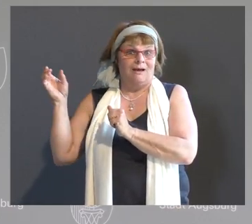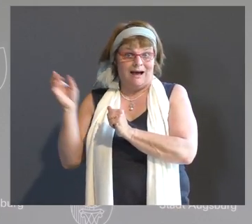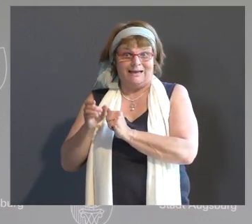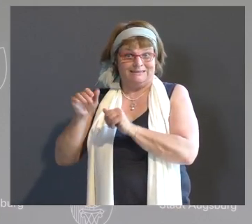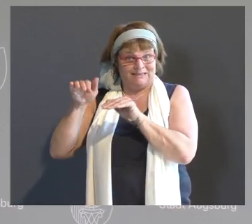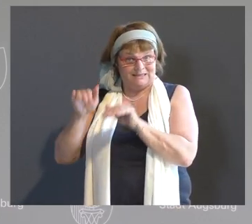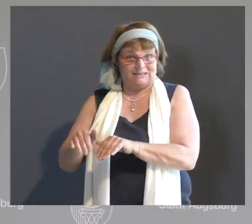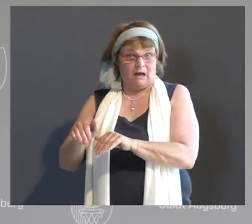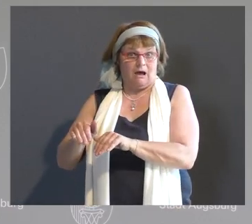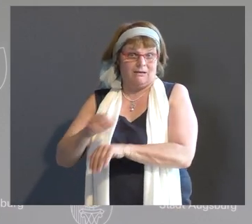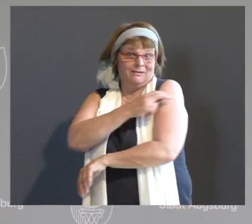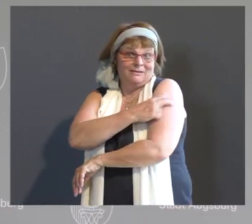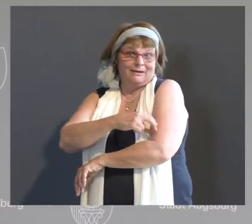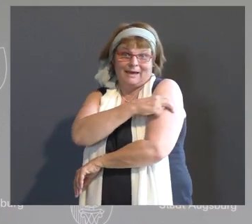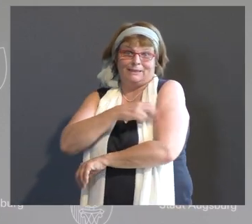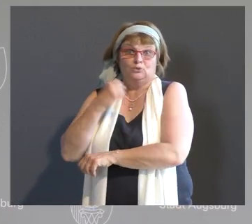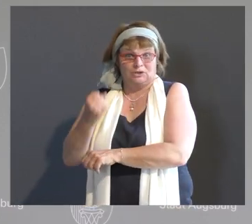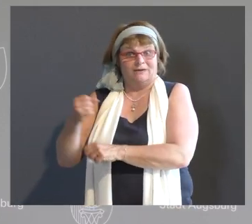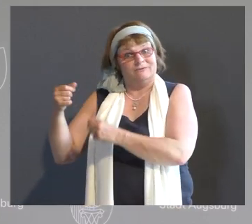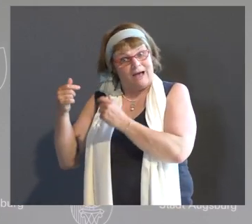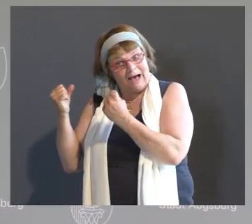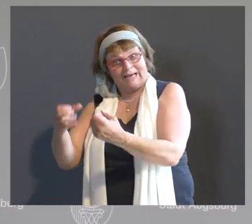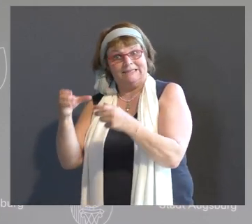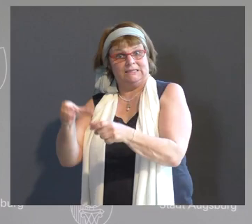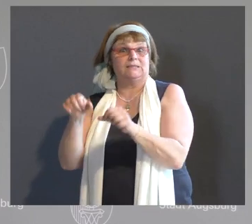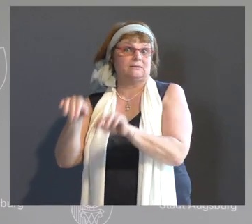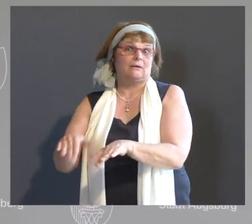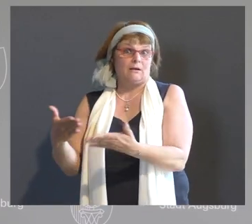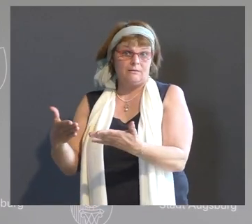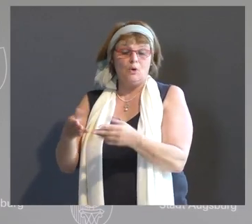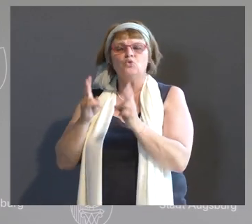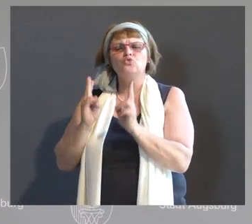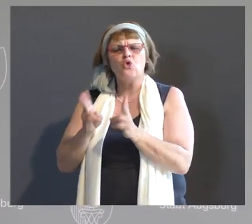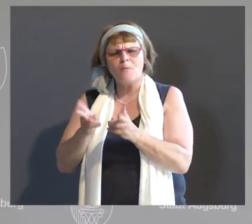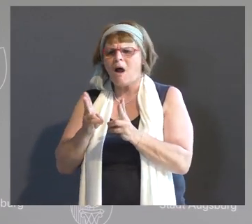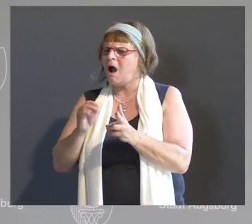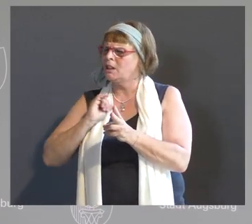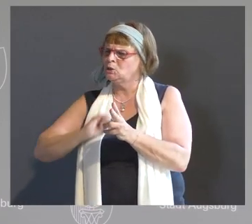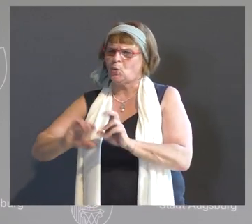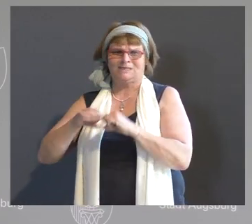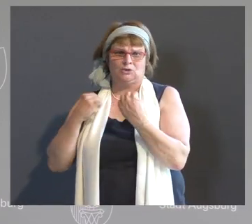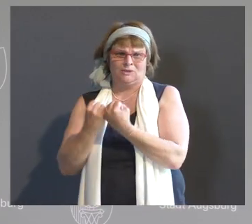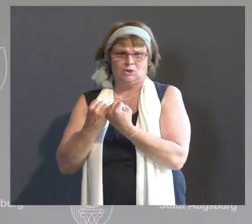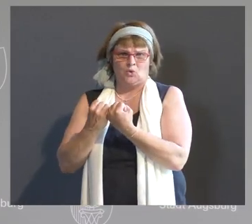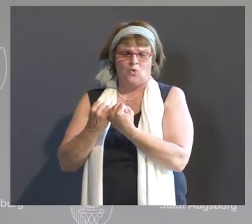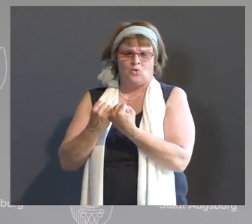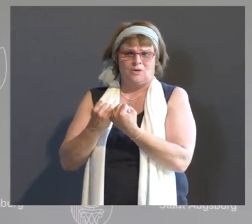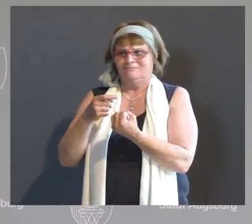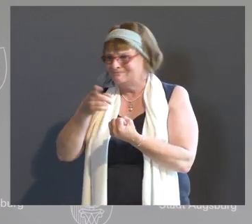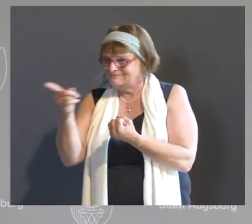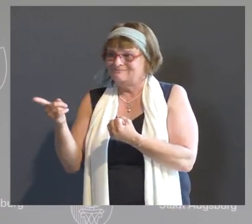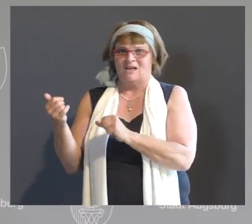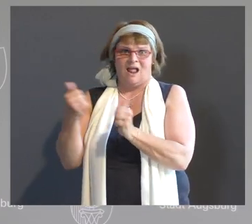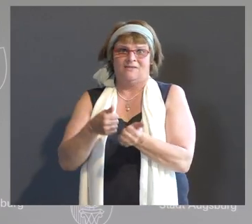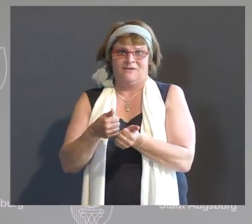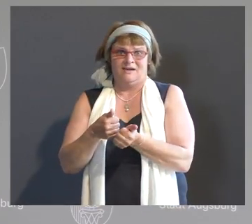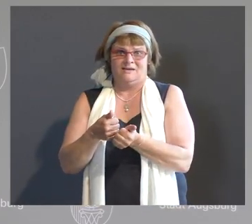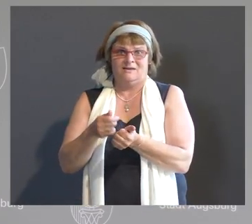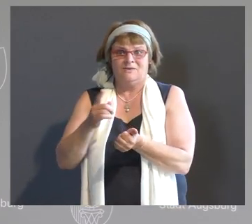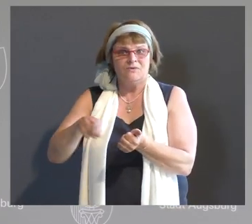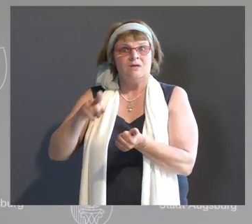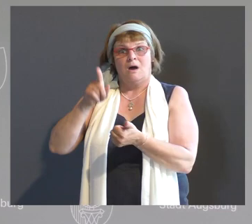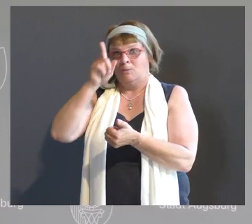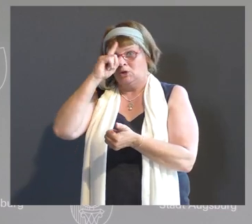allermeistens damit zusammen, dass sich ein ganz konkreter Mensch in einer ganz konkreten Notsituation befindet. Wir alle, Polizei, Feuerwehr